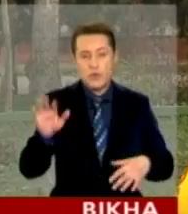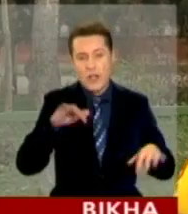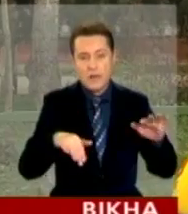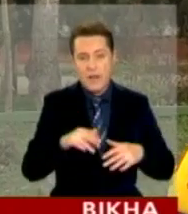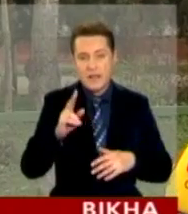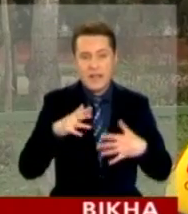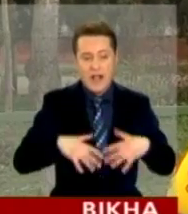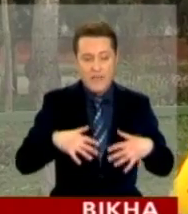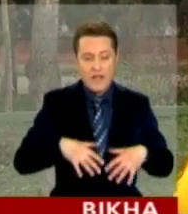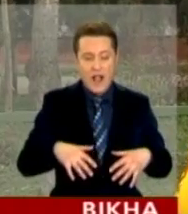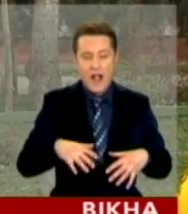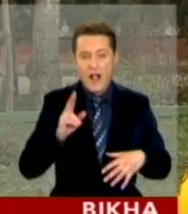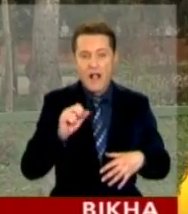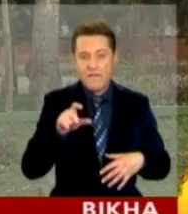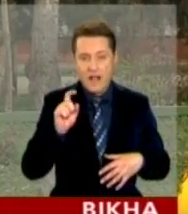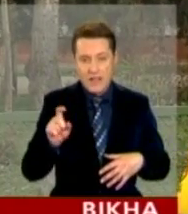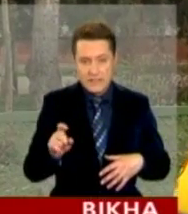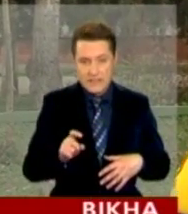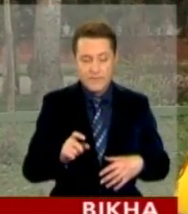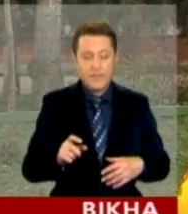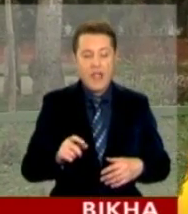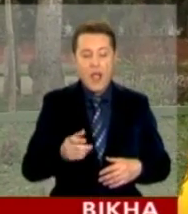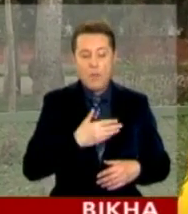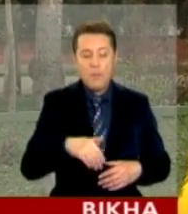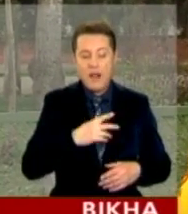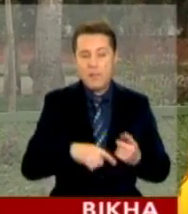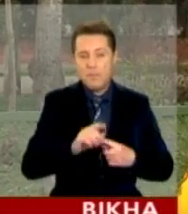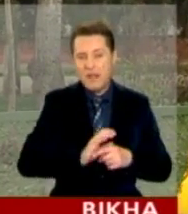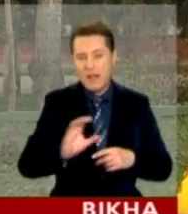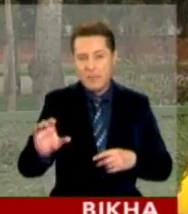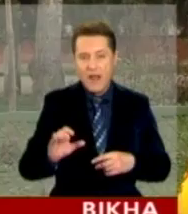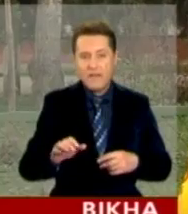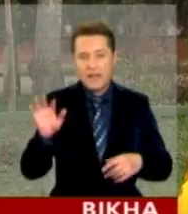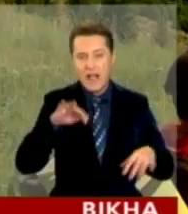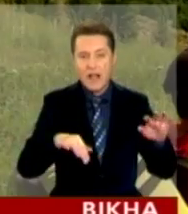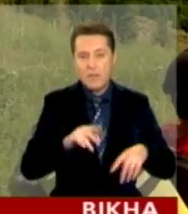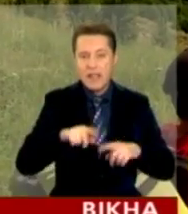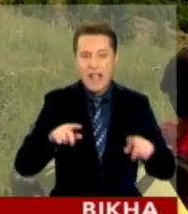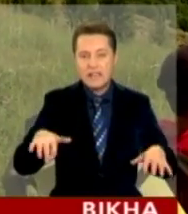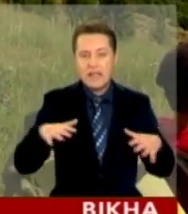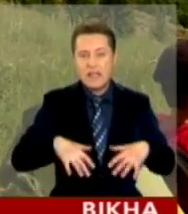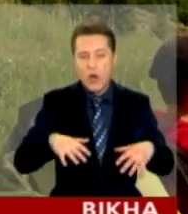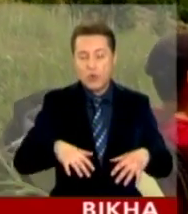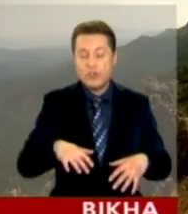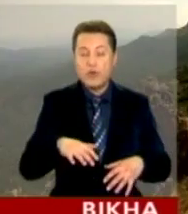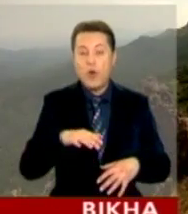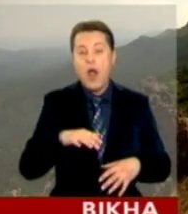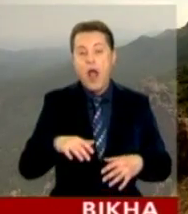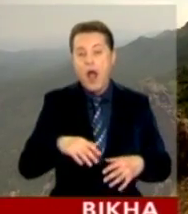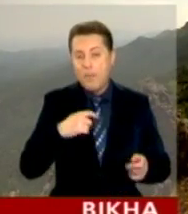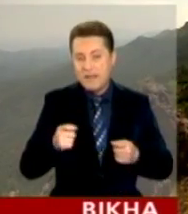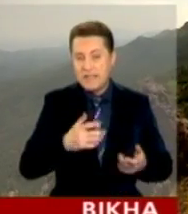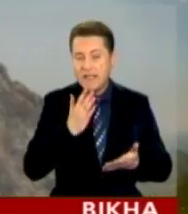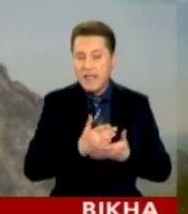не купує, всі групи комерційні відмінились, і ми їх перенаправили на Карпати, некоторі на Грузію. Опасення є в будь-якому випадку, тому що